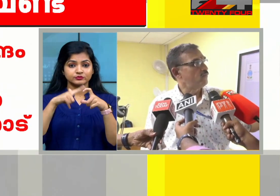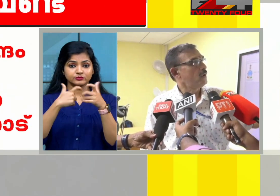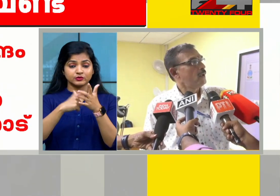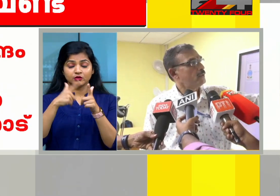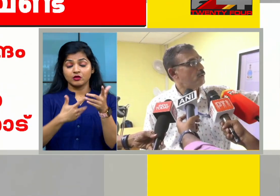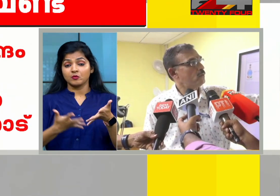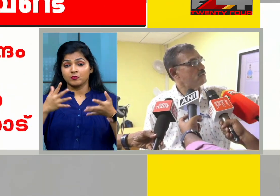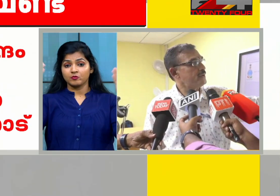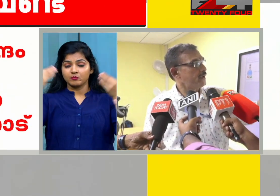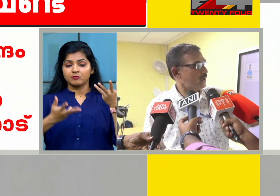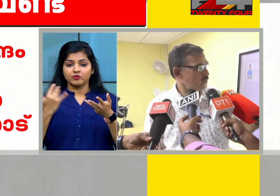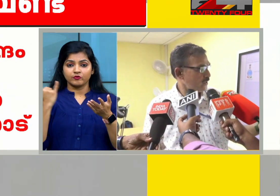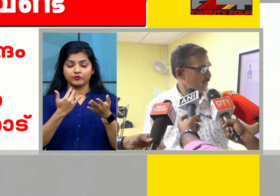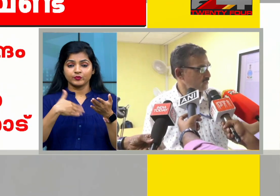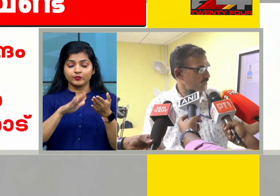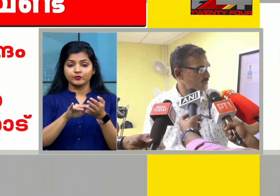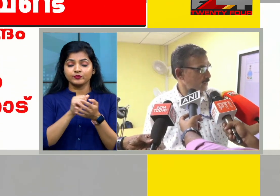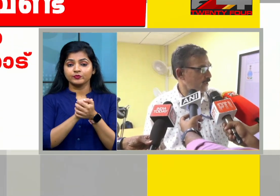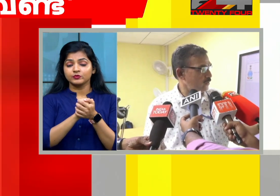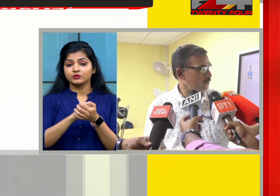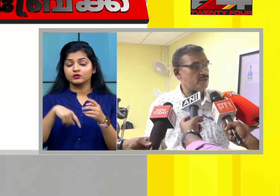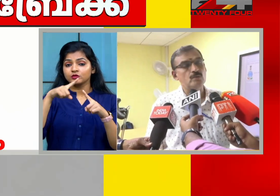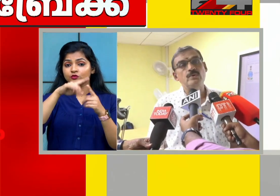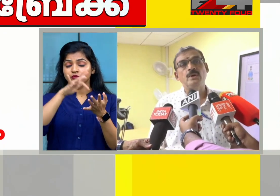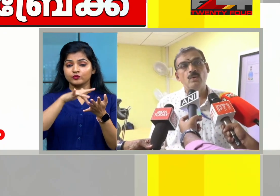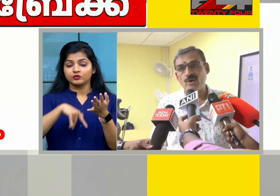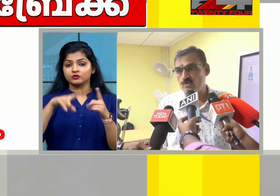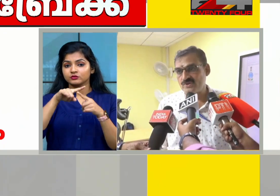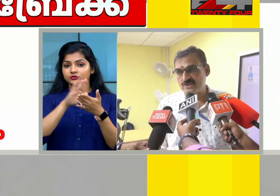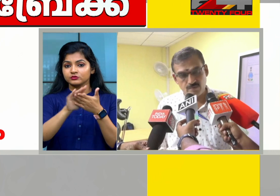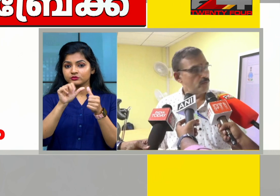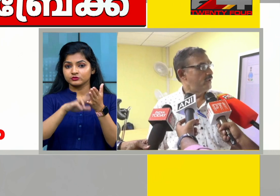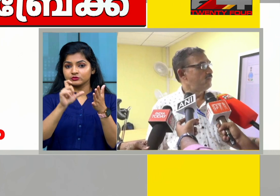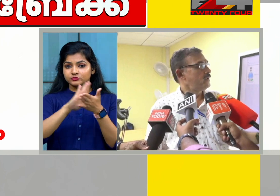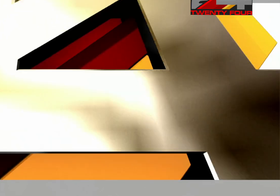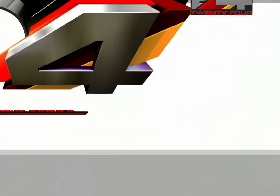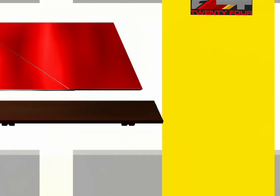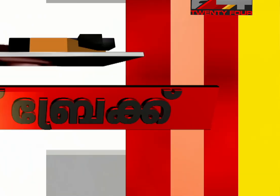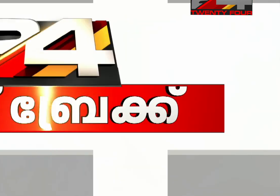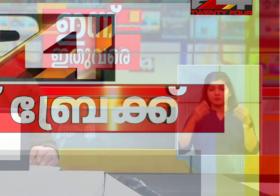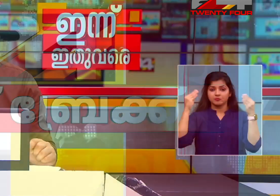rainfall. Tiruvallur, Chennai, Kanchipuram as well as Ariyalur, Tanjavur, 1 or 2 places heavy to very heavy.